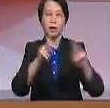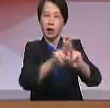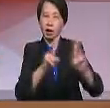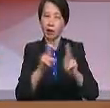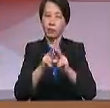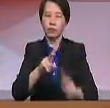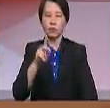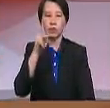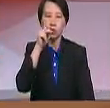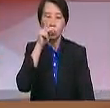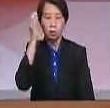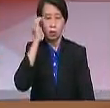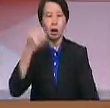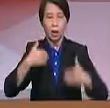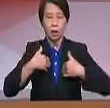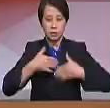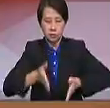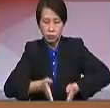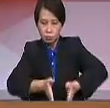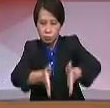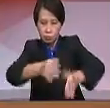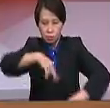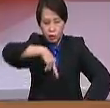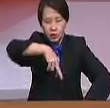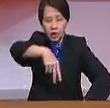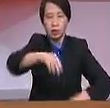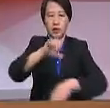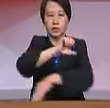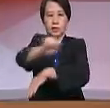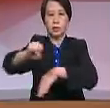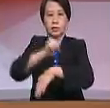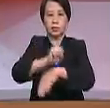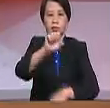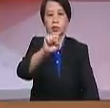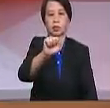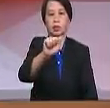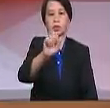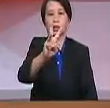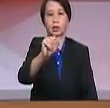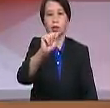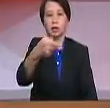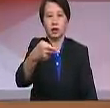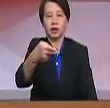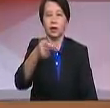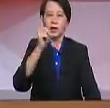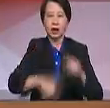ada batas-batas sawah misalnya. Kita tidak boleh letak polis di merata-rata batas sawah di